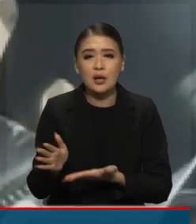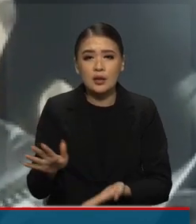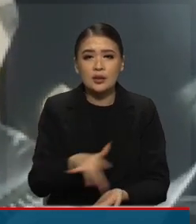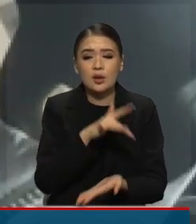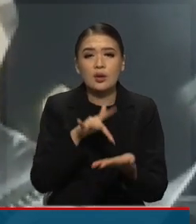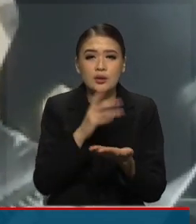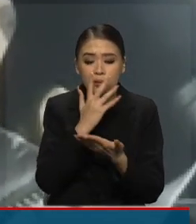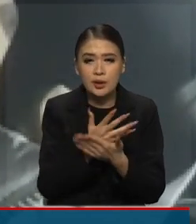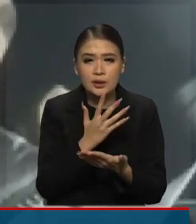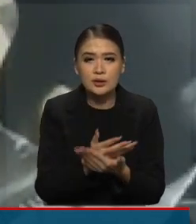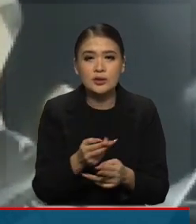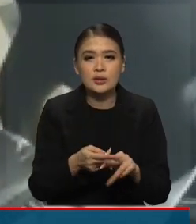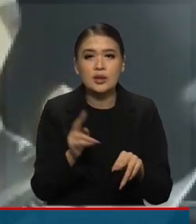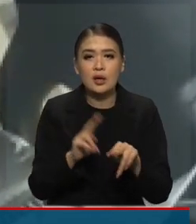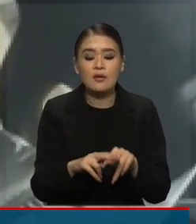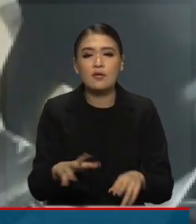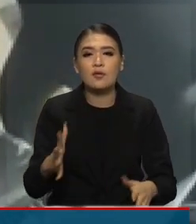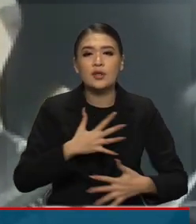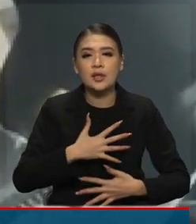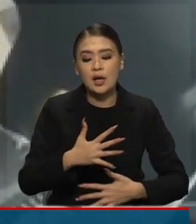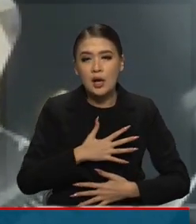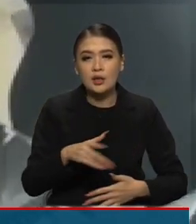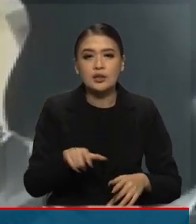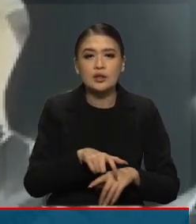Ридер, не Бухтарминского водохранилища, дорога